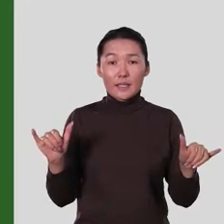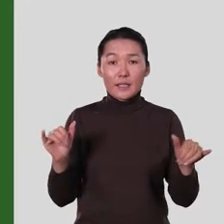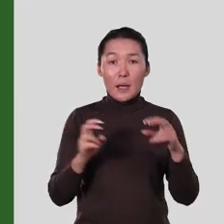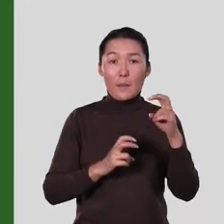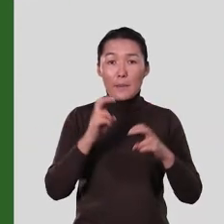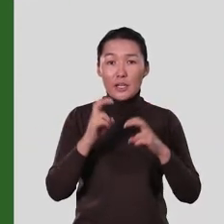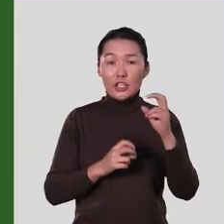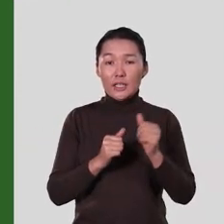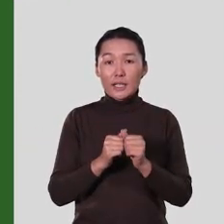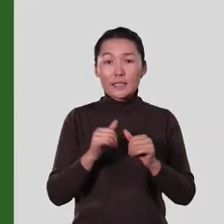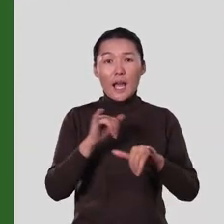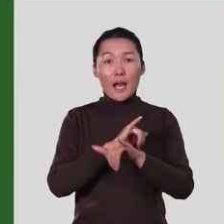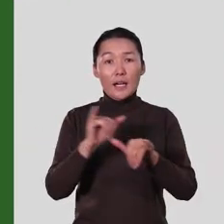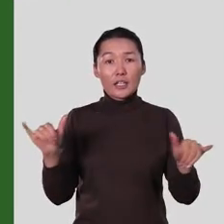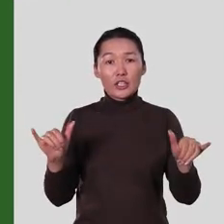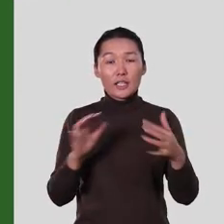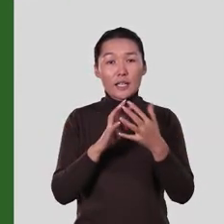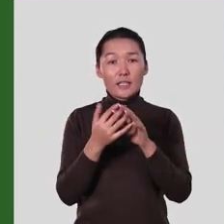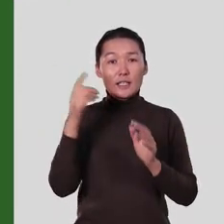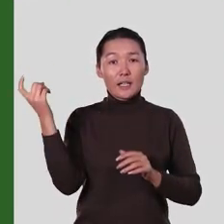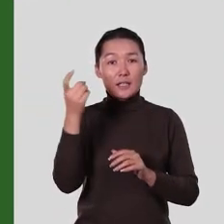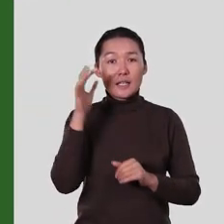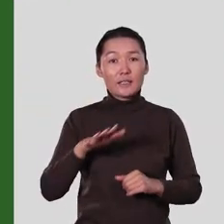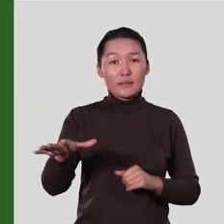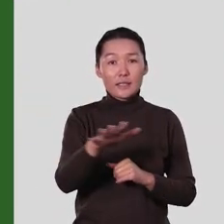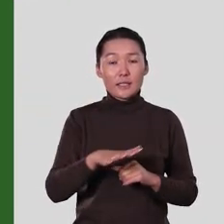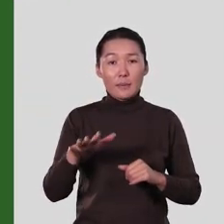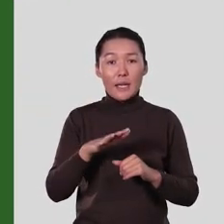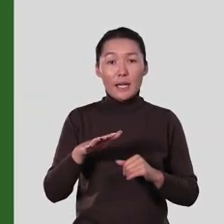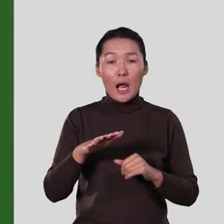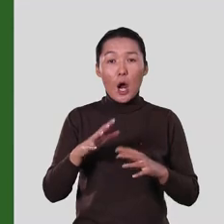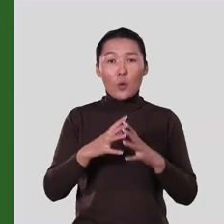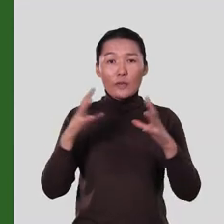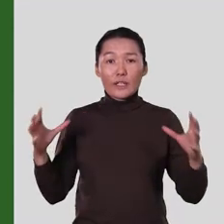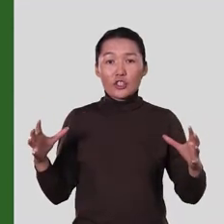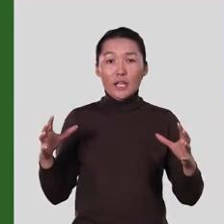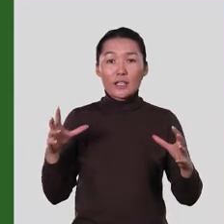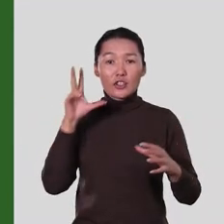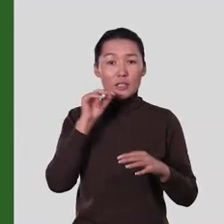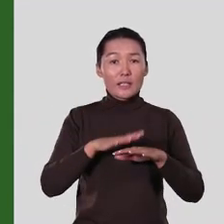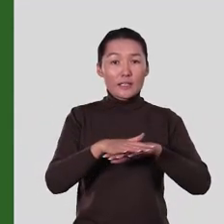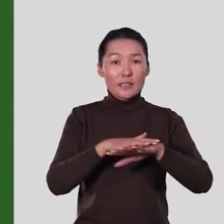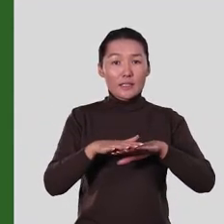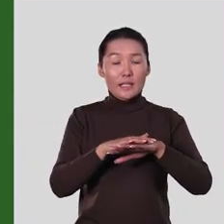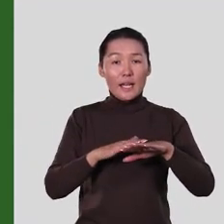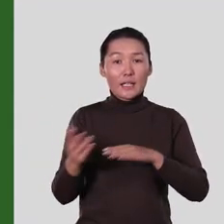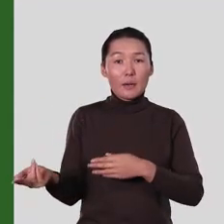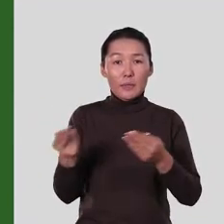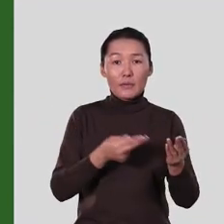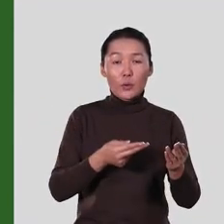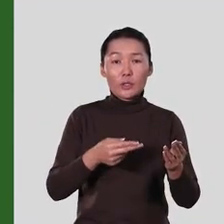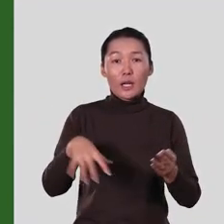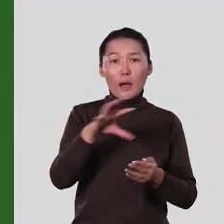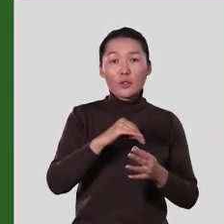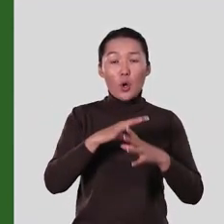промышленности, расширение сельскохозяйственных земель и увеличение численности населения приводят ко все